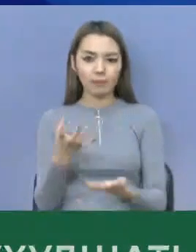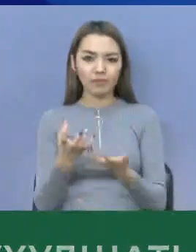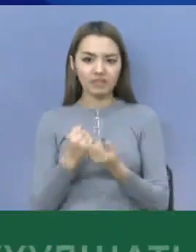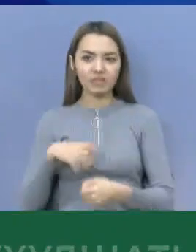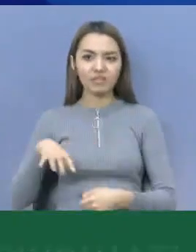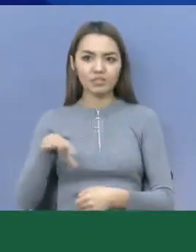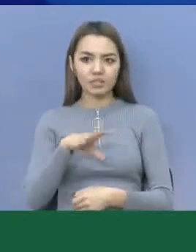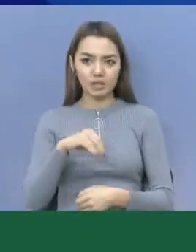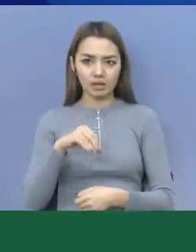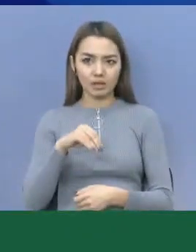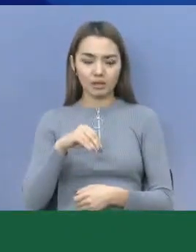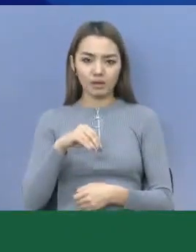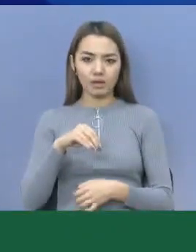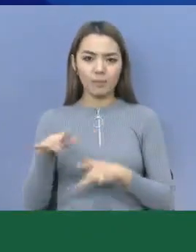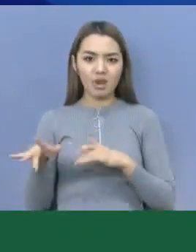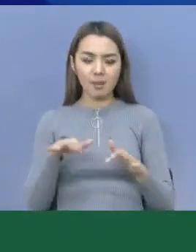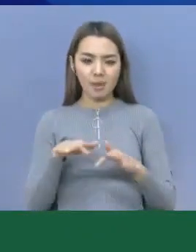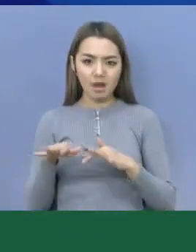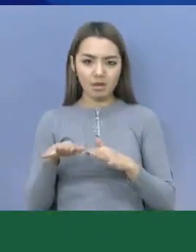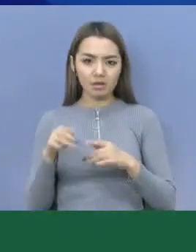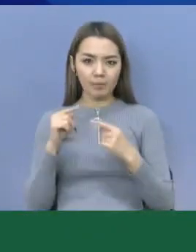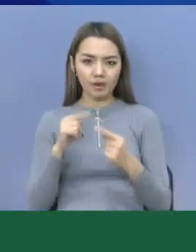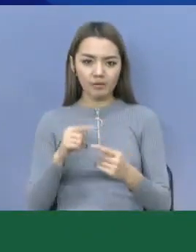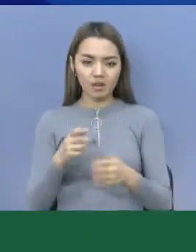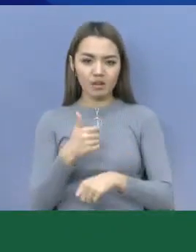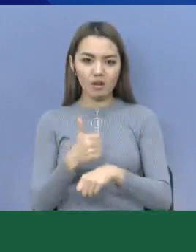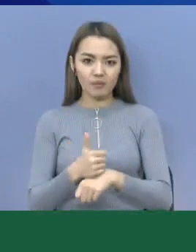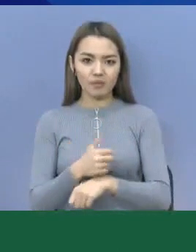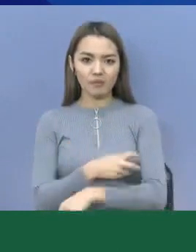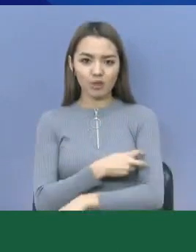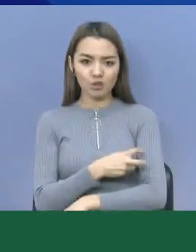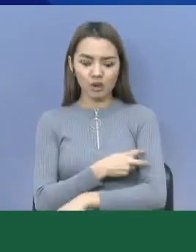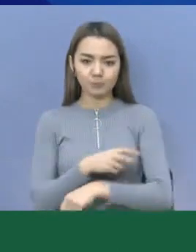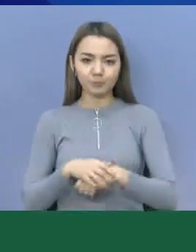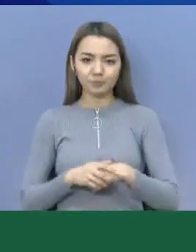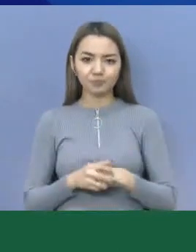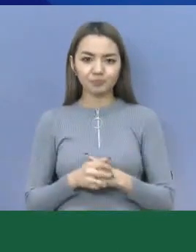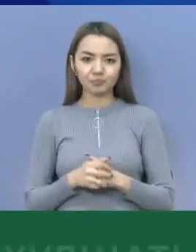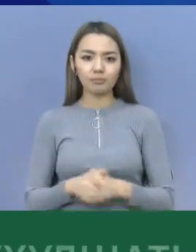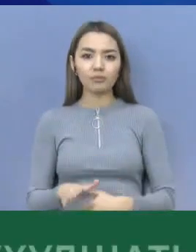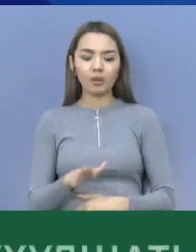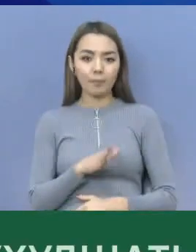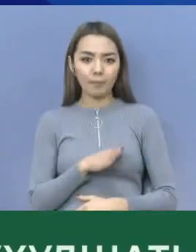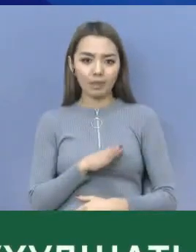все ограничительные мероприятия, принято постановление главного государственного санитарного врача, было